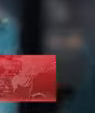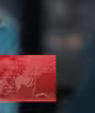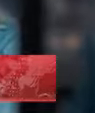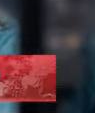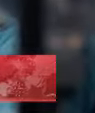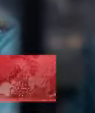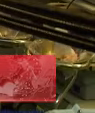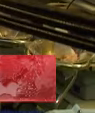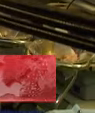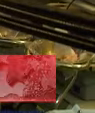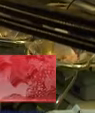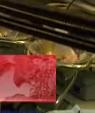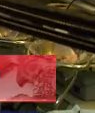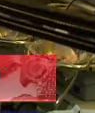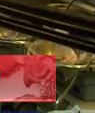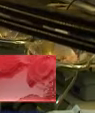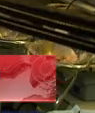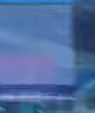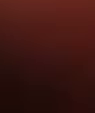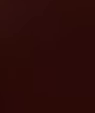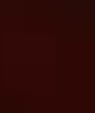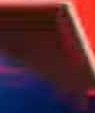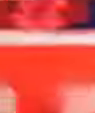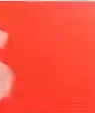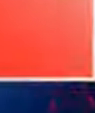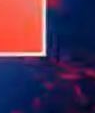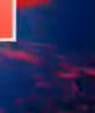ерекшелігі неде? Қауіпті дерт кімдерде кездеседі?